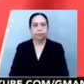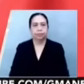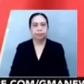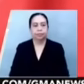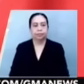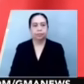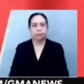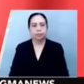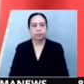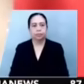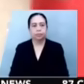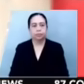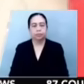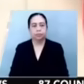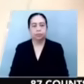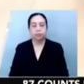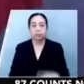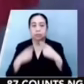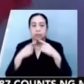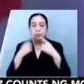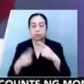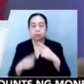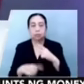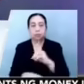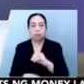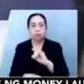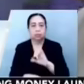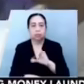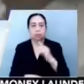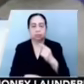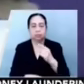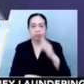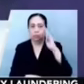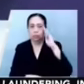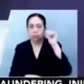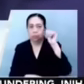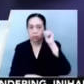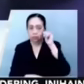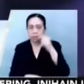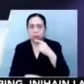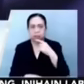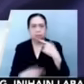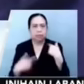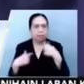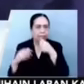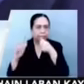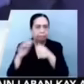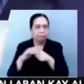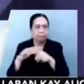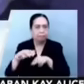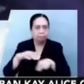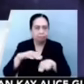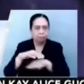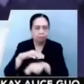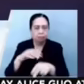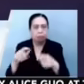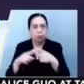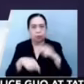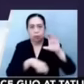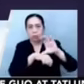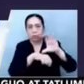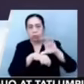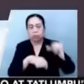Ang mga pahayag ni Interior Secretary Benhur Abalos Jr. na may sikretong lagusan mula sa katedral ng kanilang